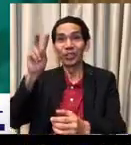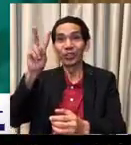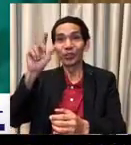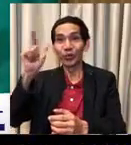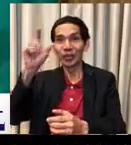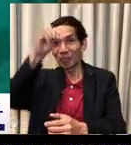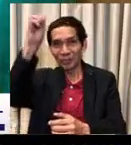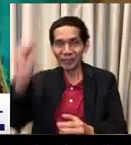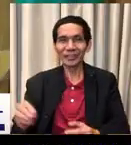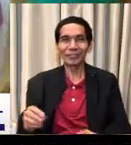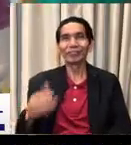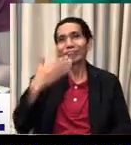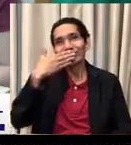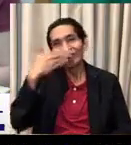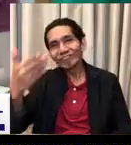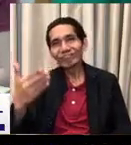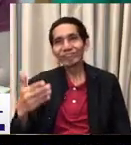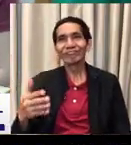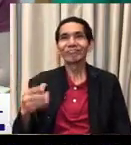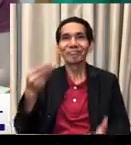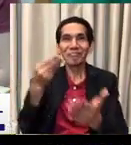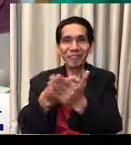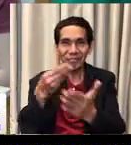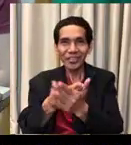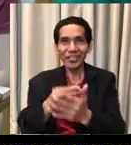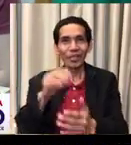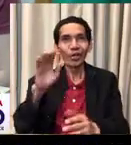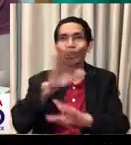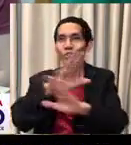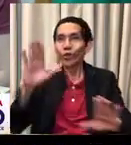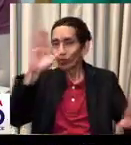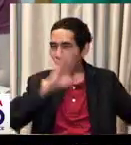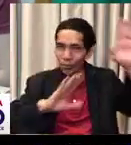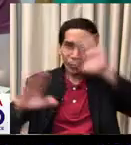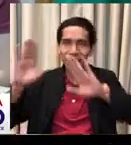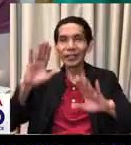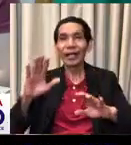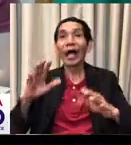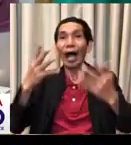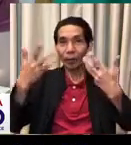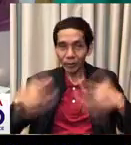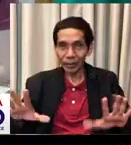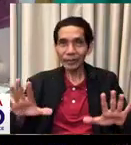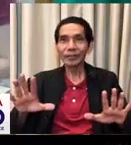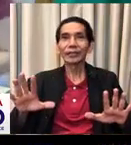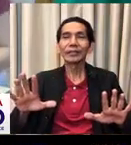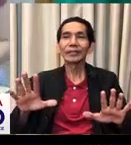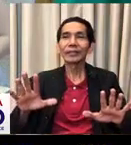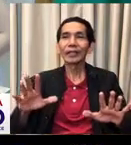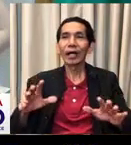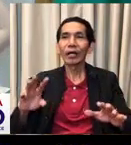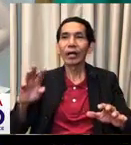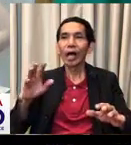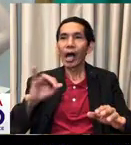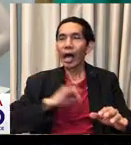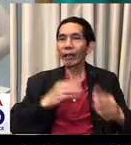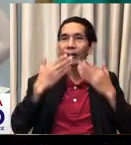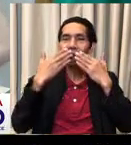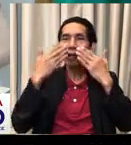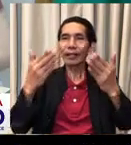50 pesos din. Okay. Kaya yan po yung mga pera ninyo. Huwag kayong mag-alala. Tapos, nagpapasalamat ako,